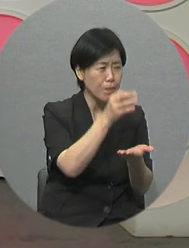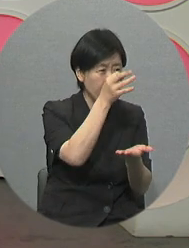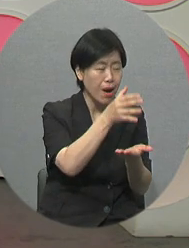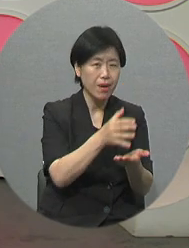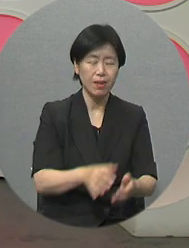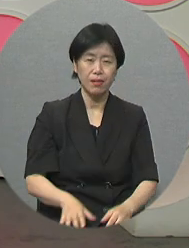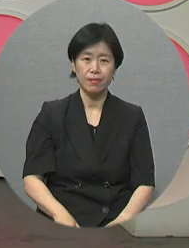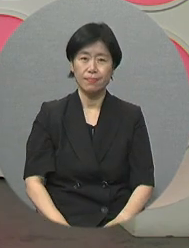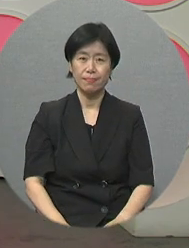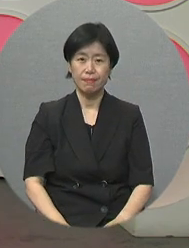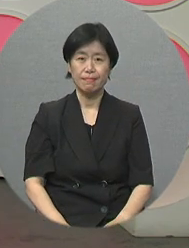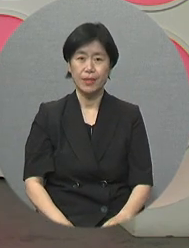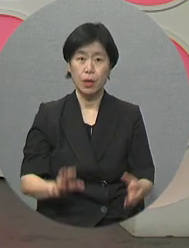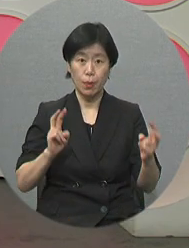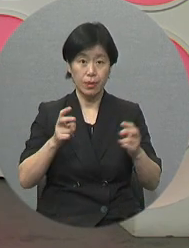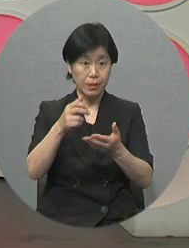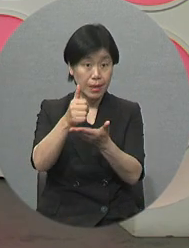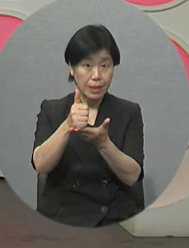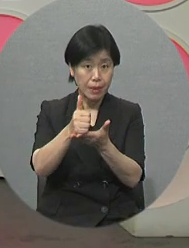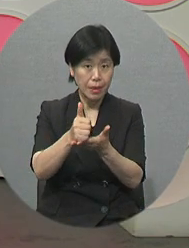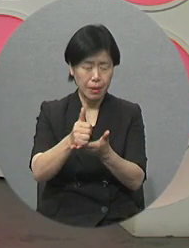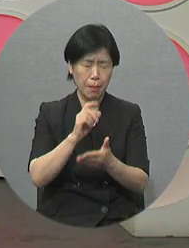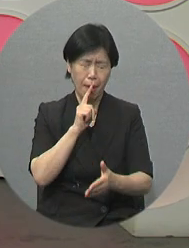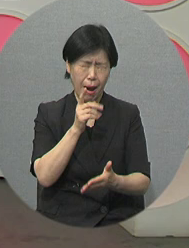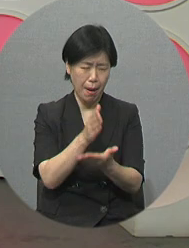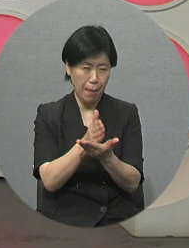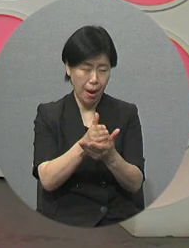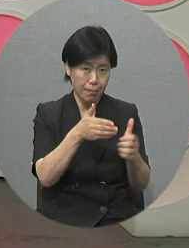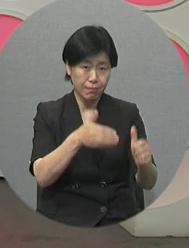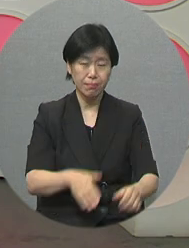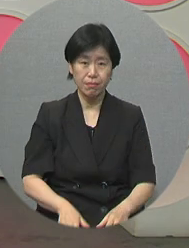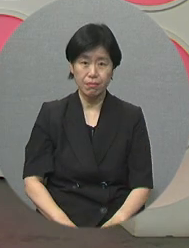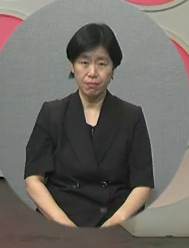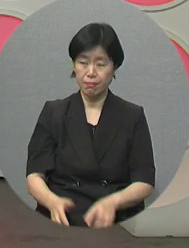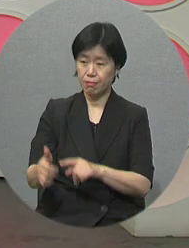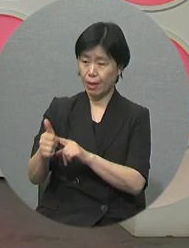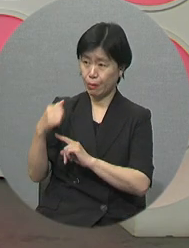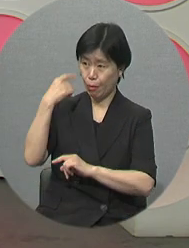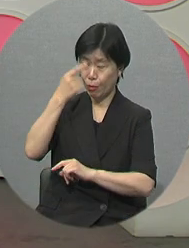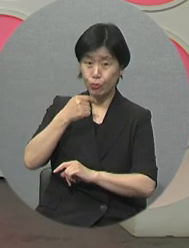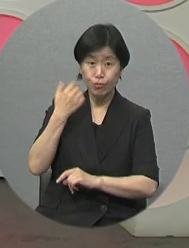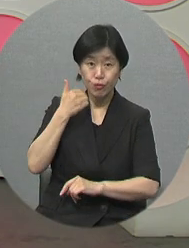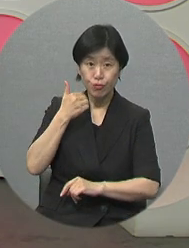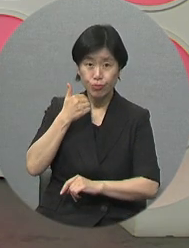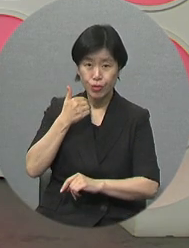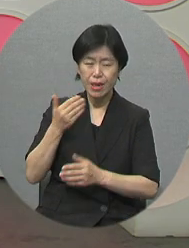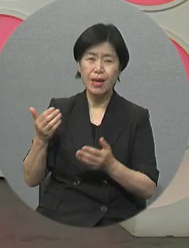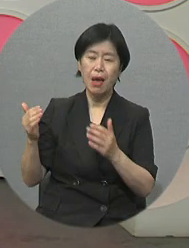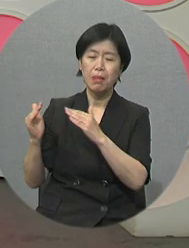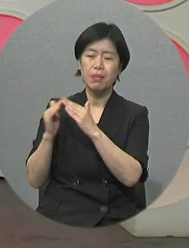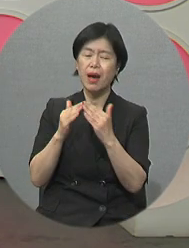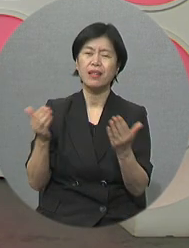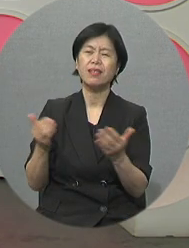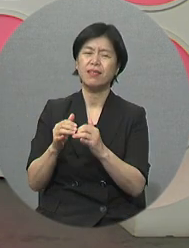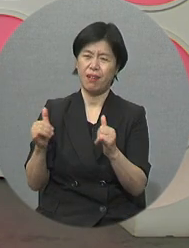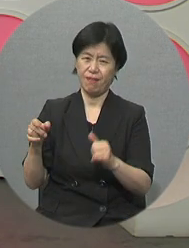헬쓱해 보였고 꽤나 마음고생마저 한 듯 보였습니다. 저는